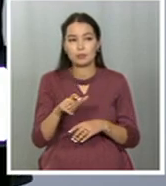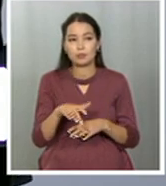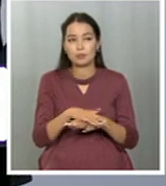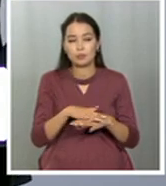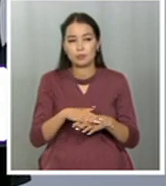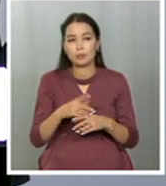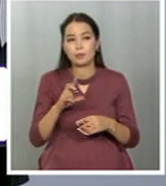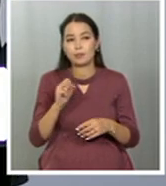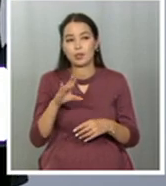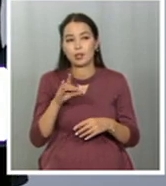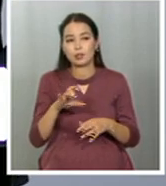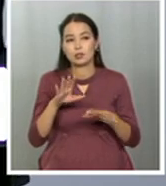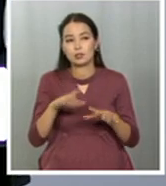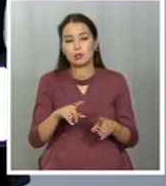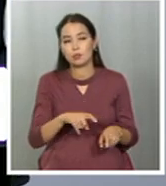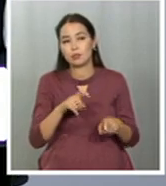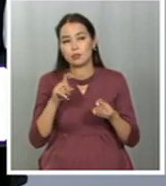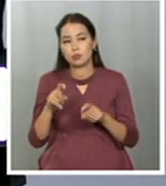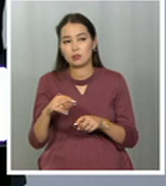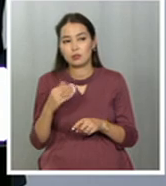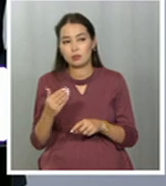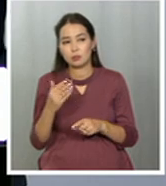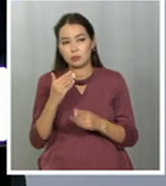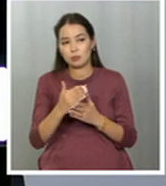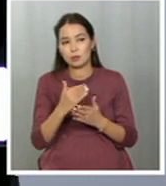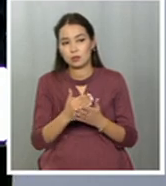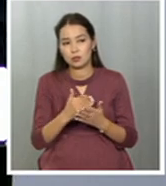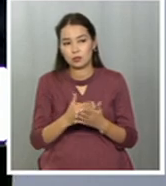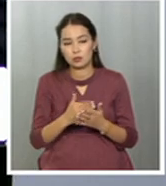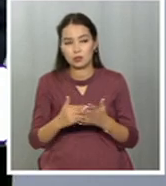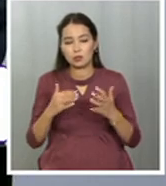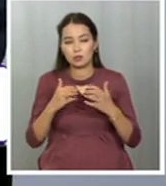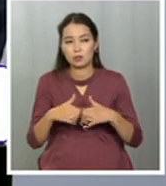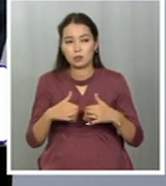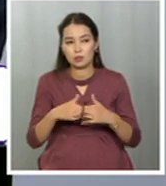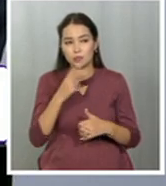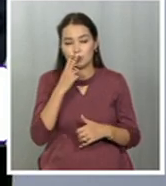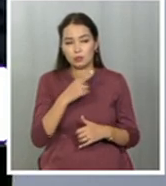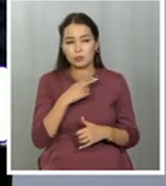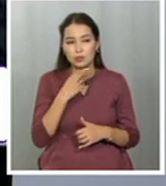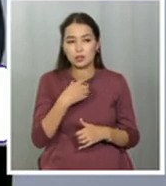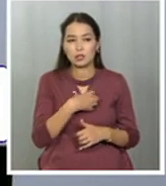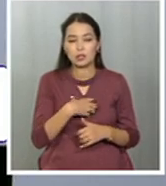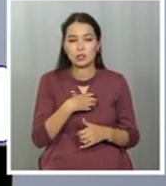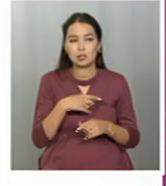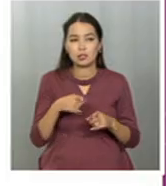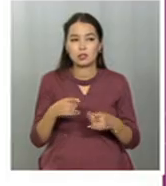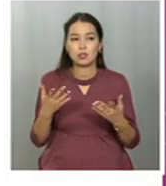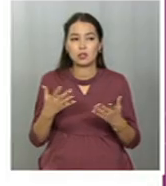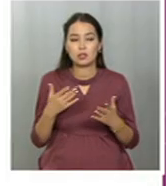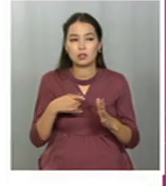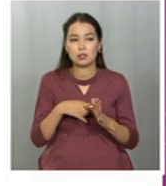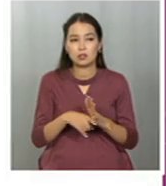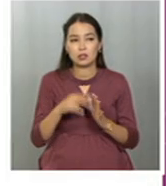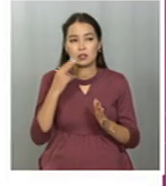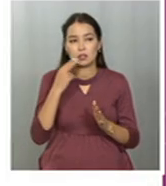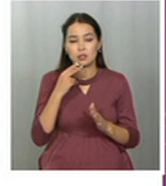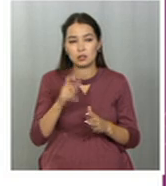көшіру бағдарламасын яғни талдап көрейік. Бұның негізгі мәні қандай? Қытай халқының көп